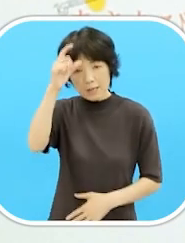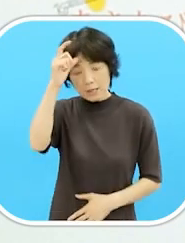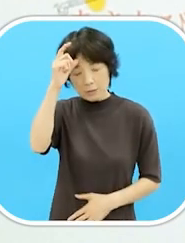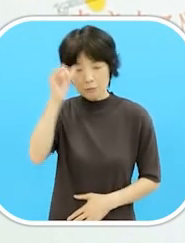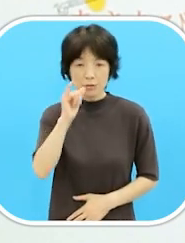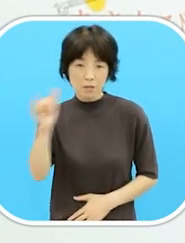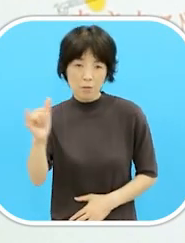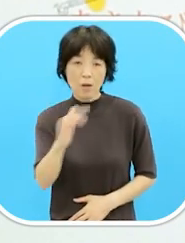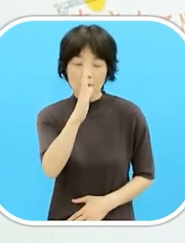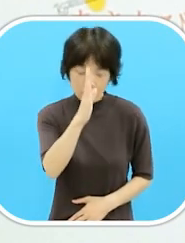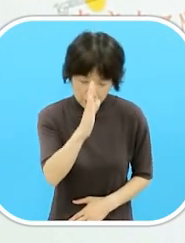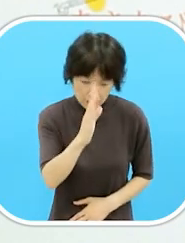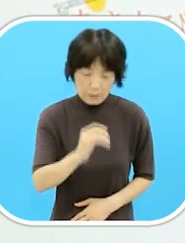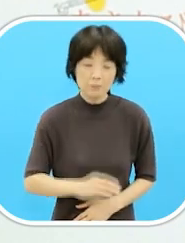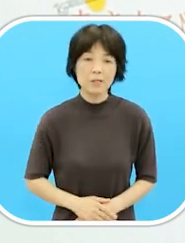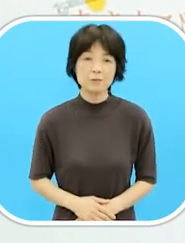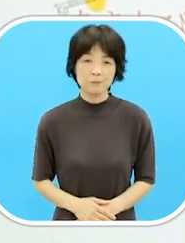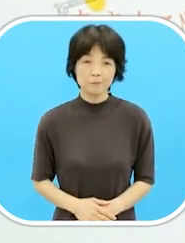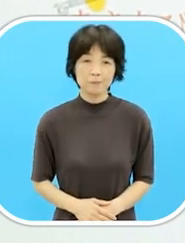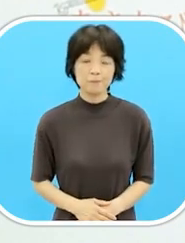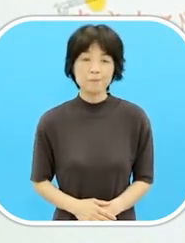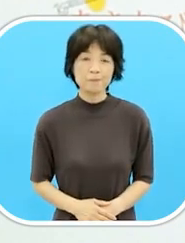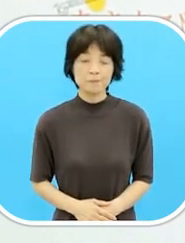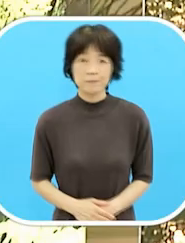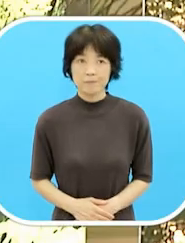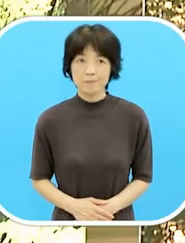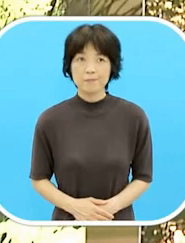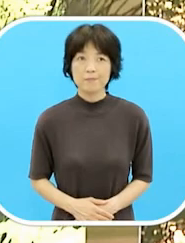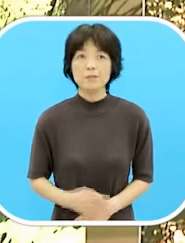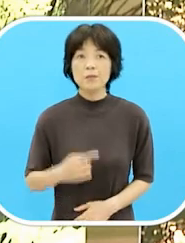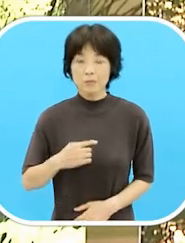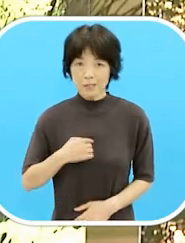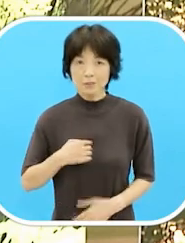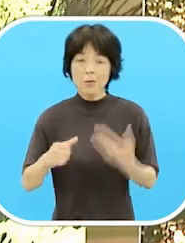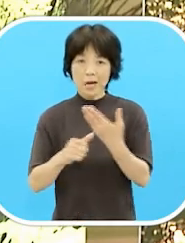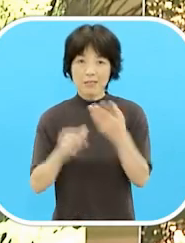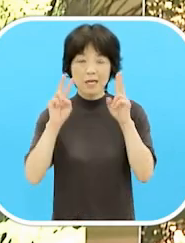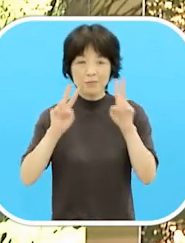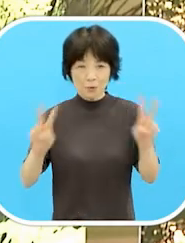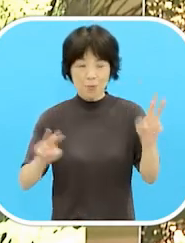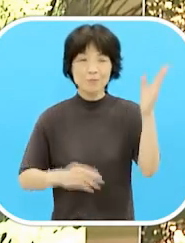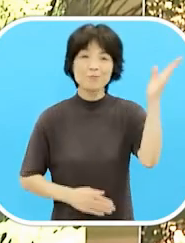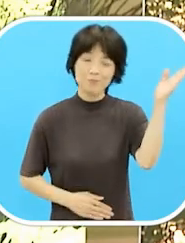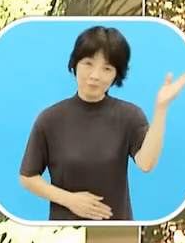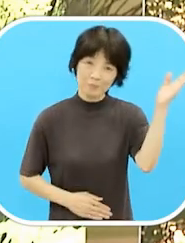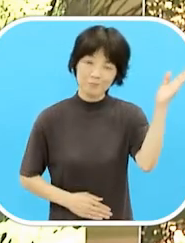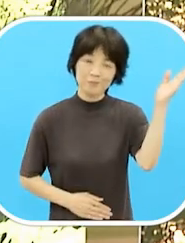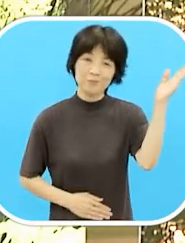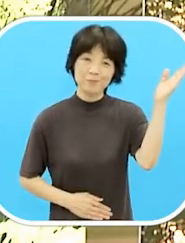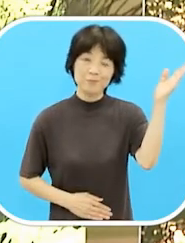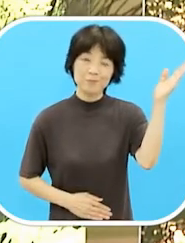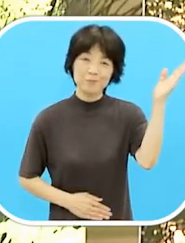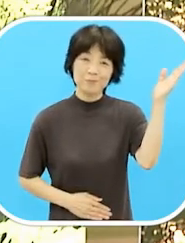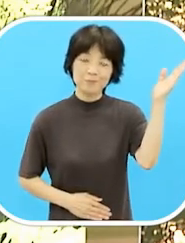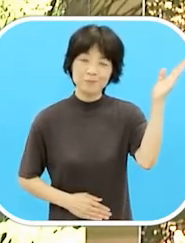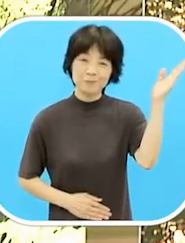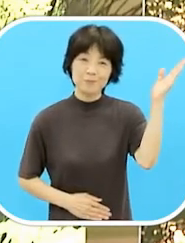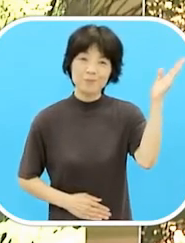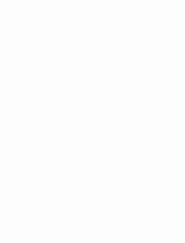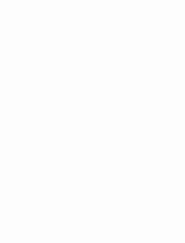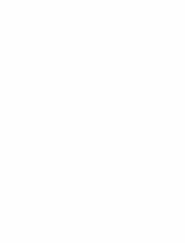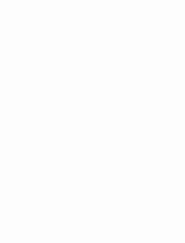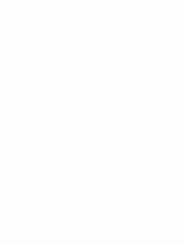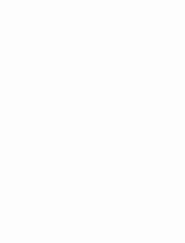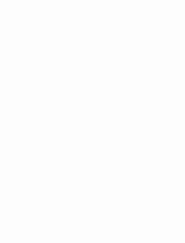か110番通報をお願いします。 私の秋田ビジョン、元気な子供を産みたい。